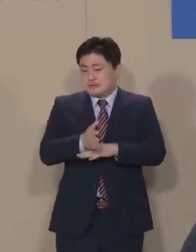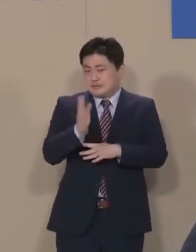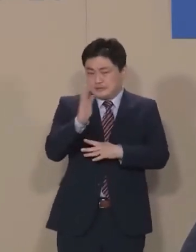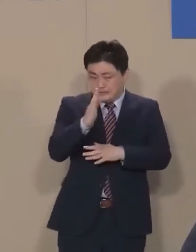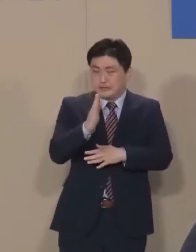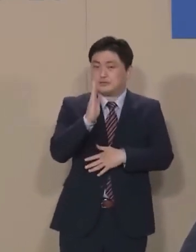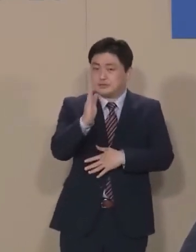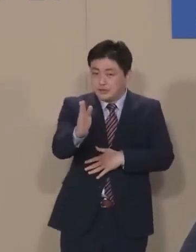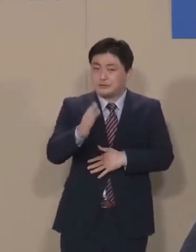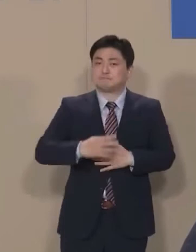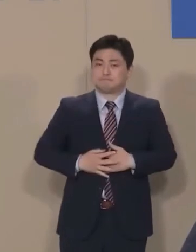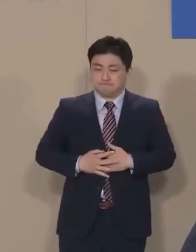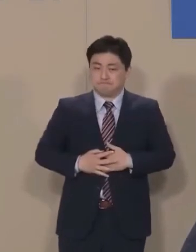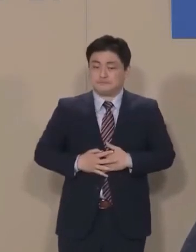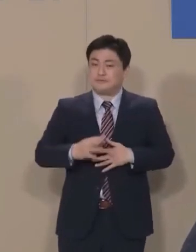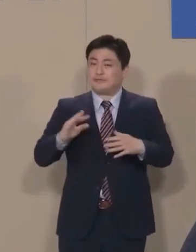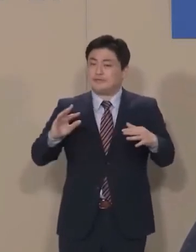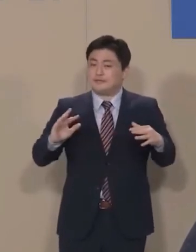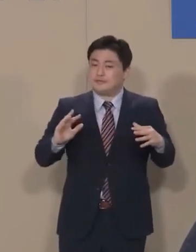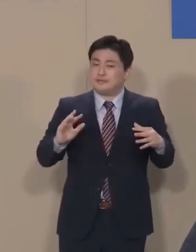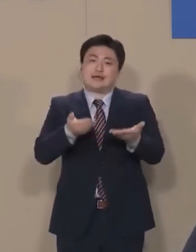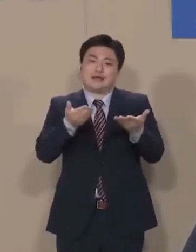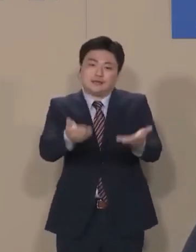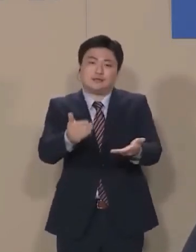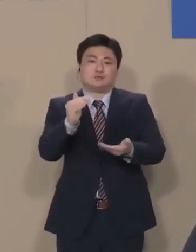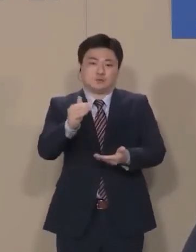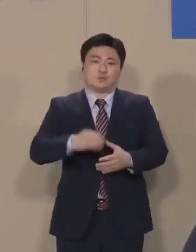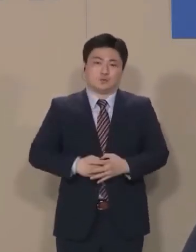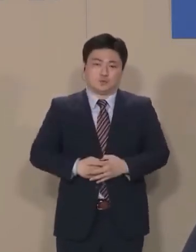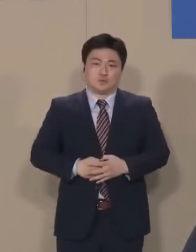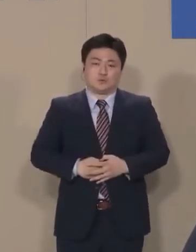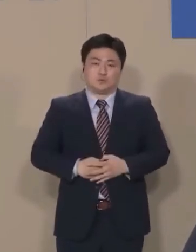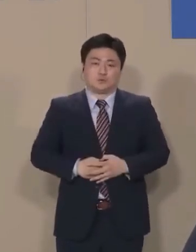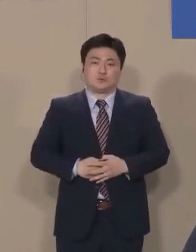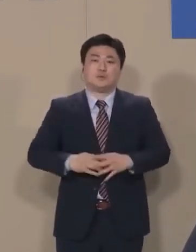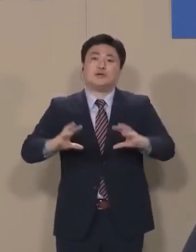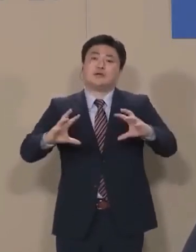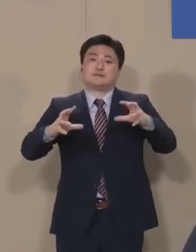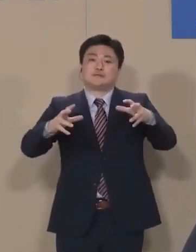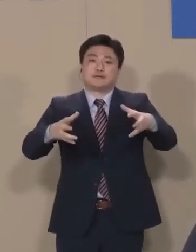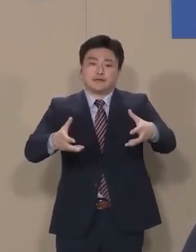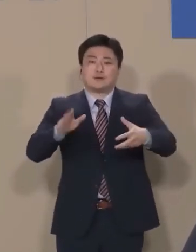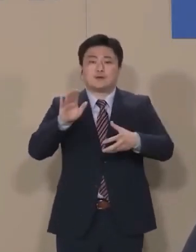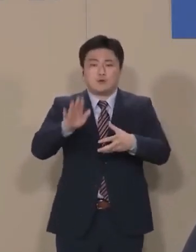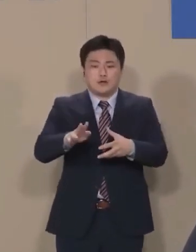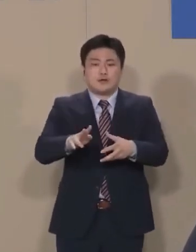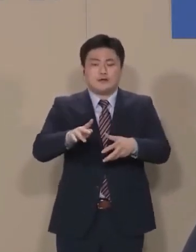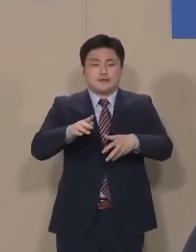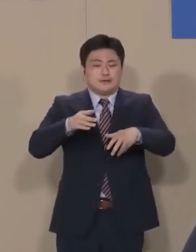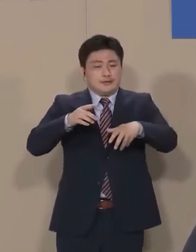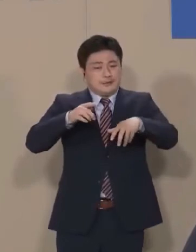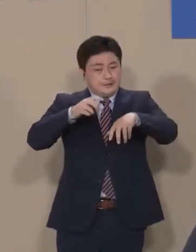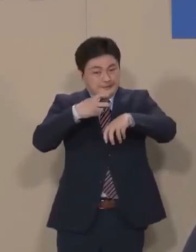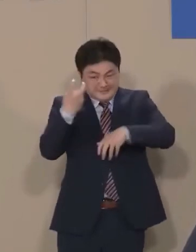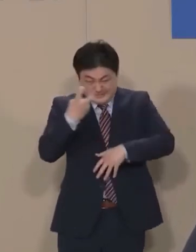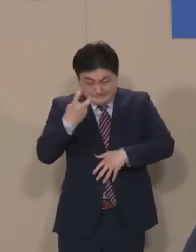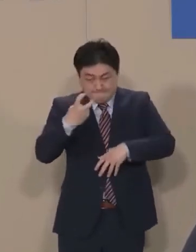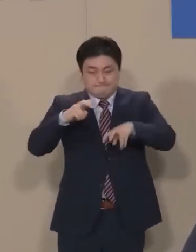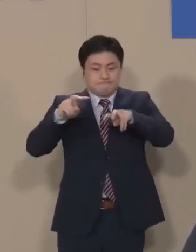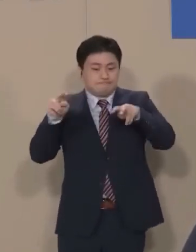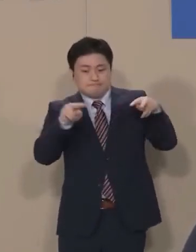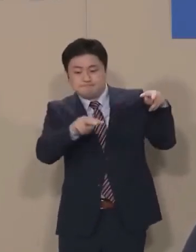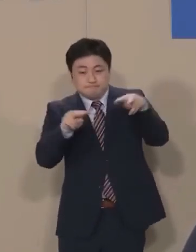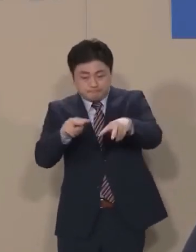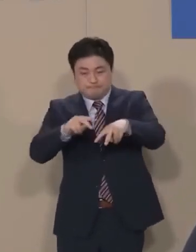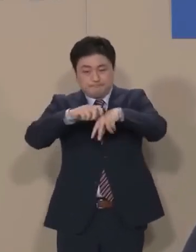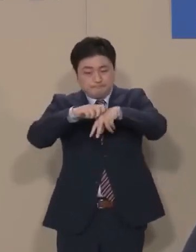がりすぎないでください騒ぎすぎないでください世界はこれからそう管理社会層監視社会